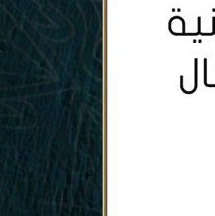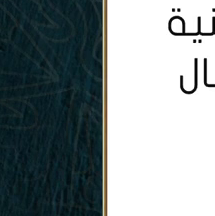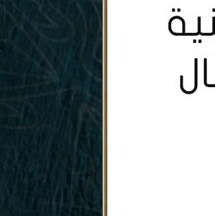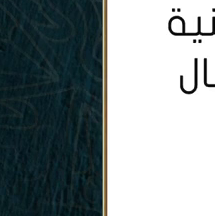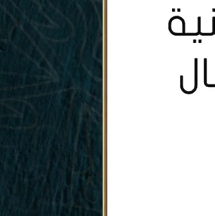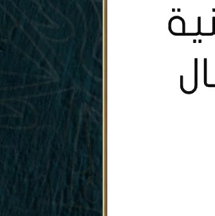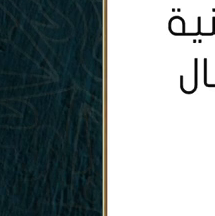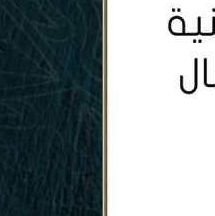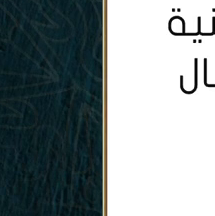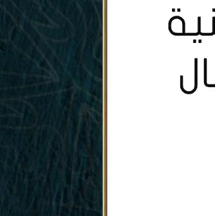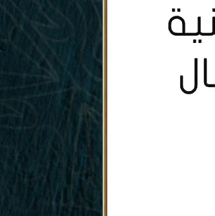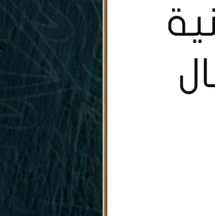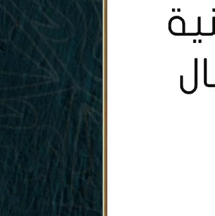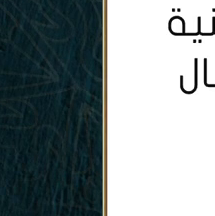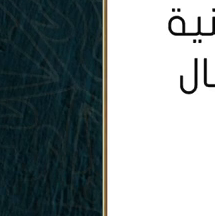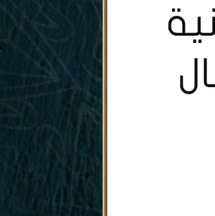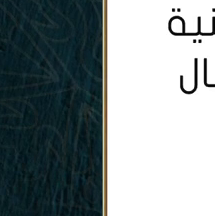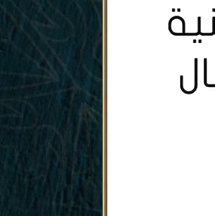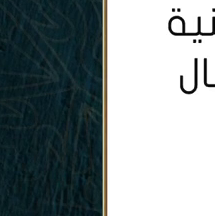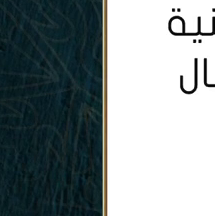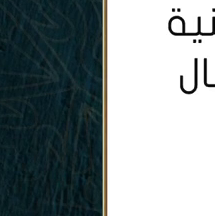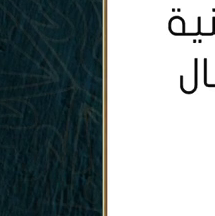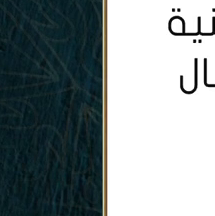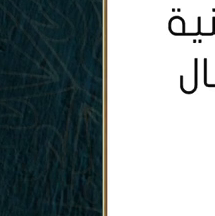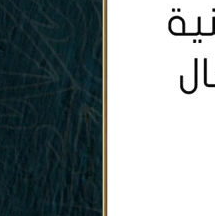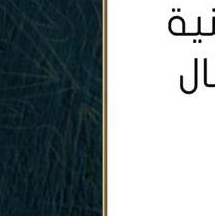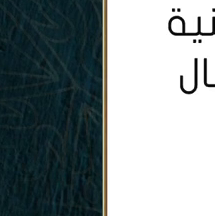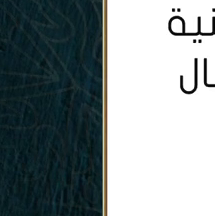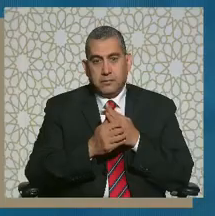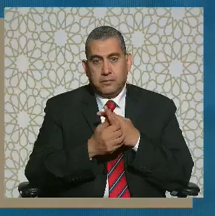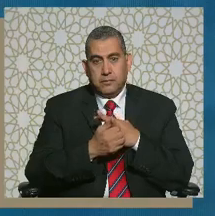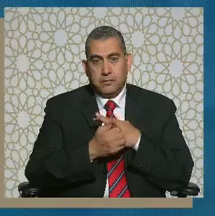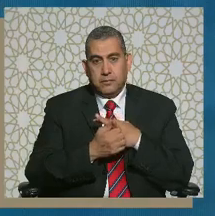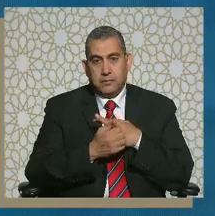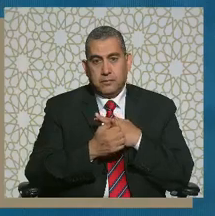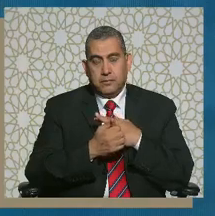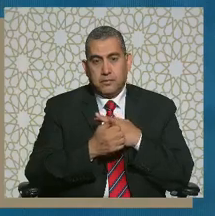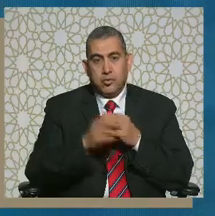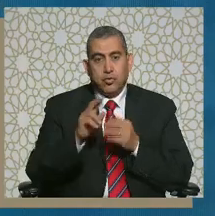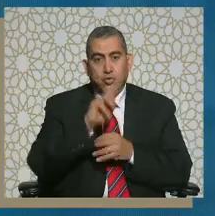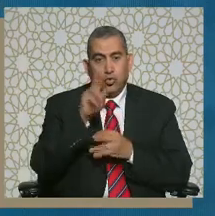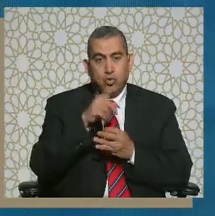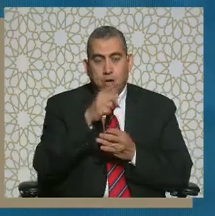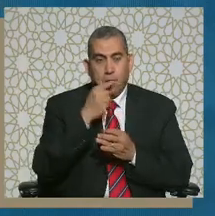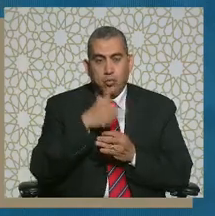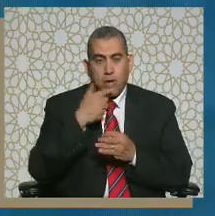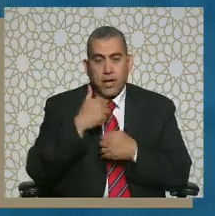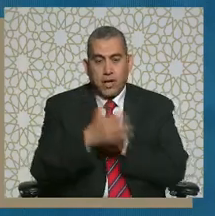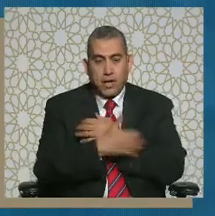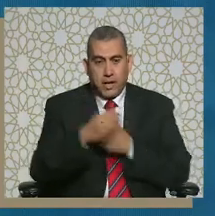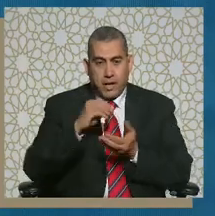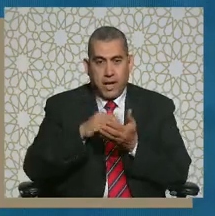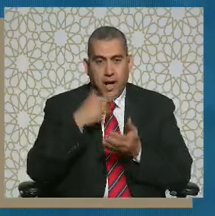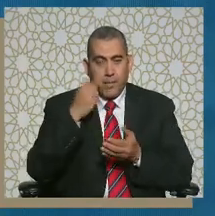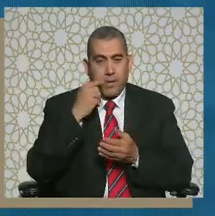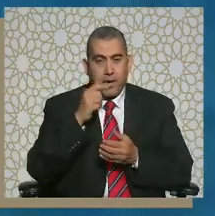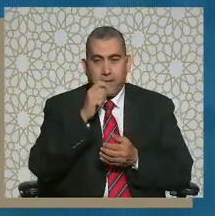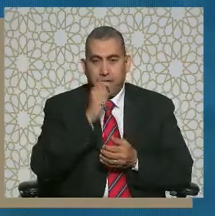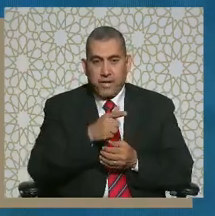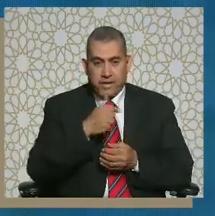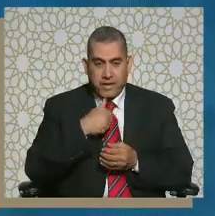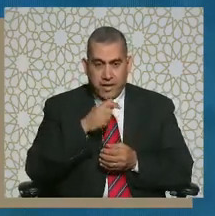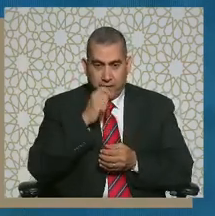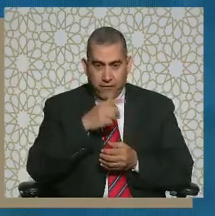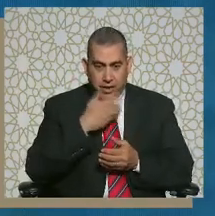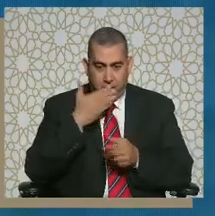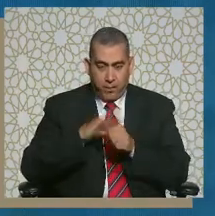المال فقط هنا سؤال السؤال دوت سؤال مهم ان هو الافضل في زكاه الفطر ان انا